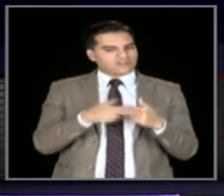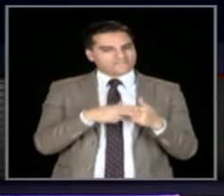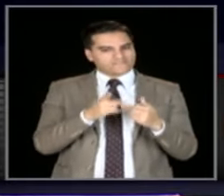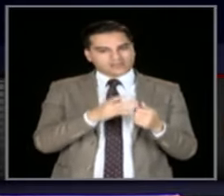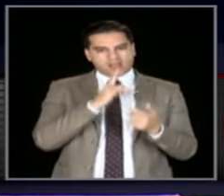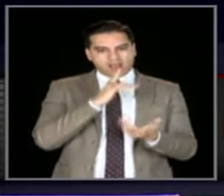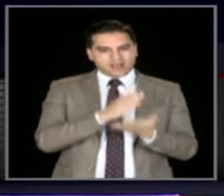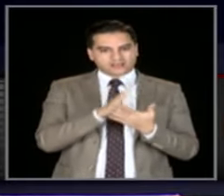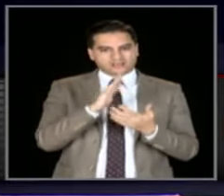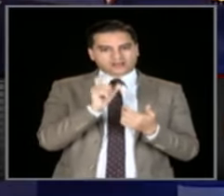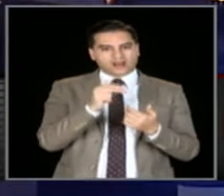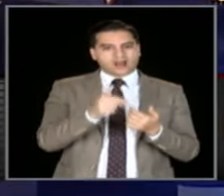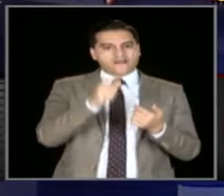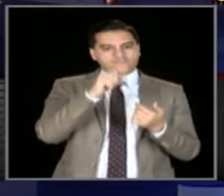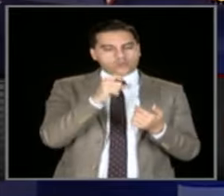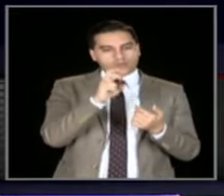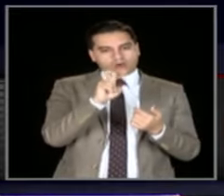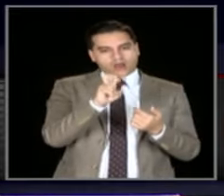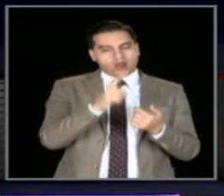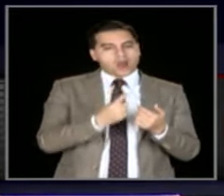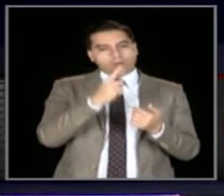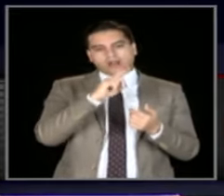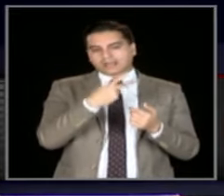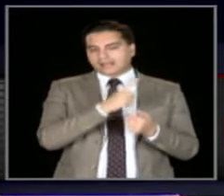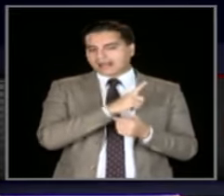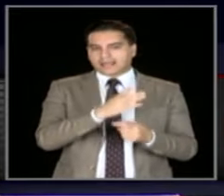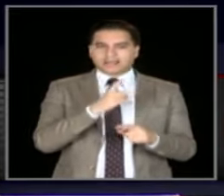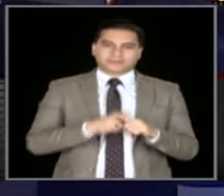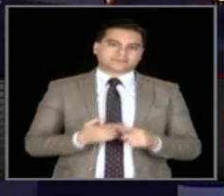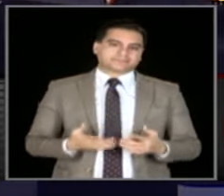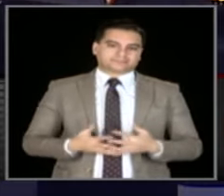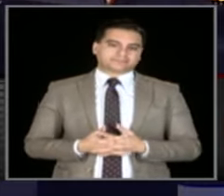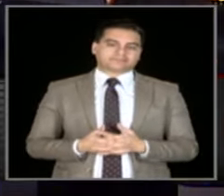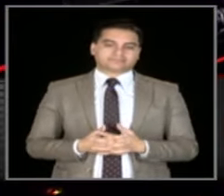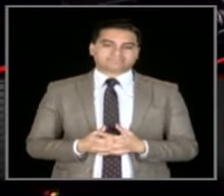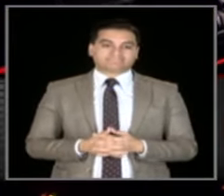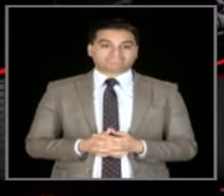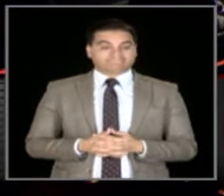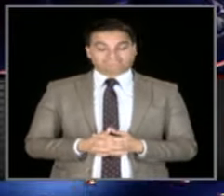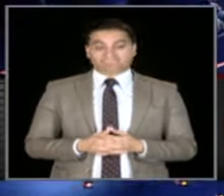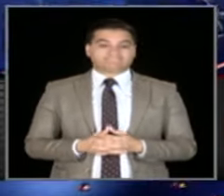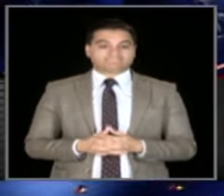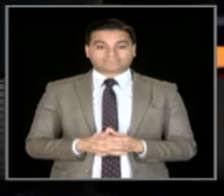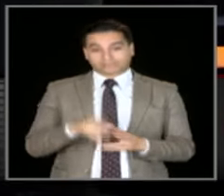بس الحقيقة سنغافورة ولا الأولى ولا الثانية. عبد الله، إجابة خاطئة.